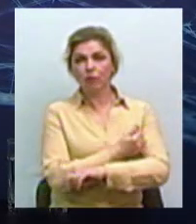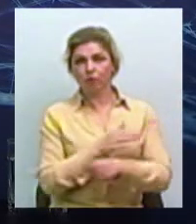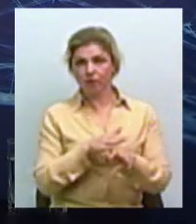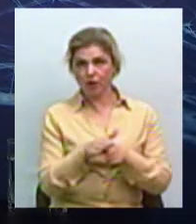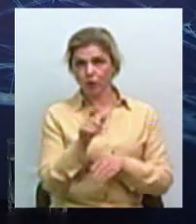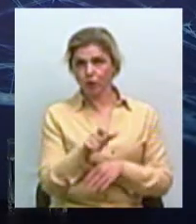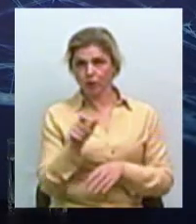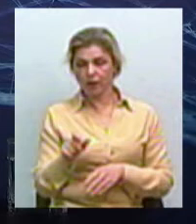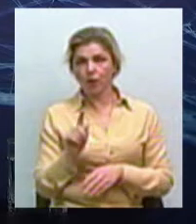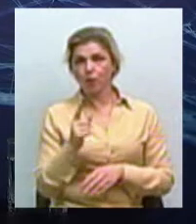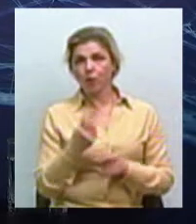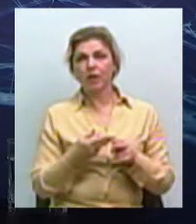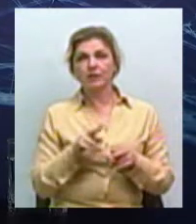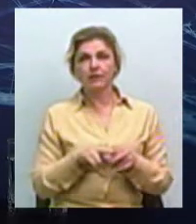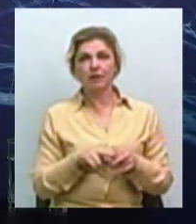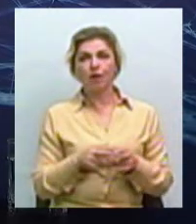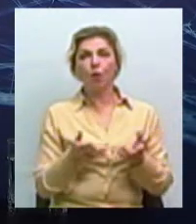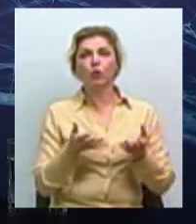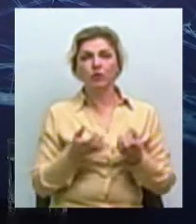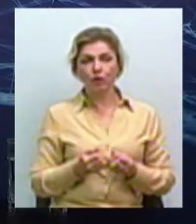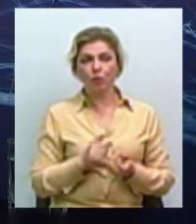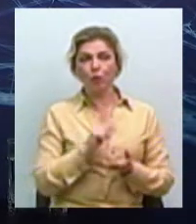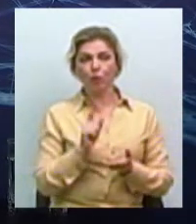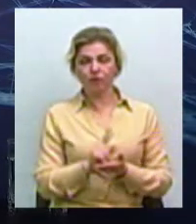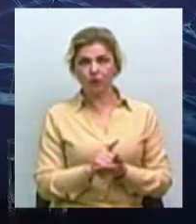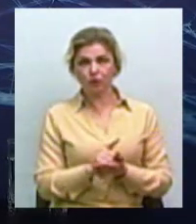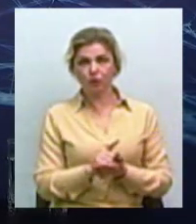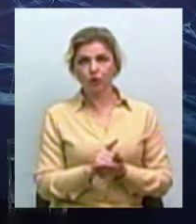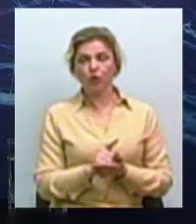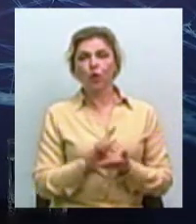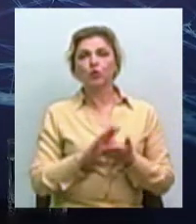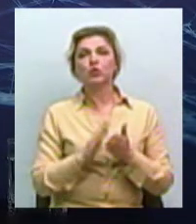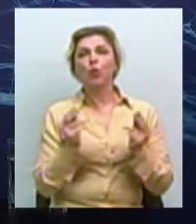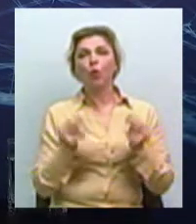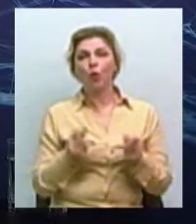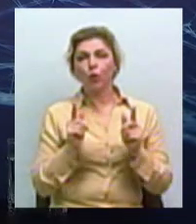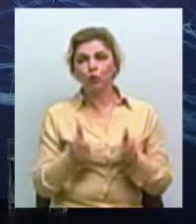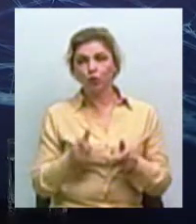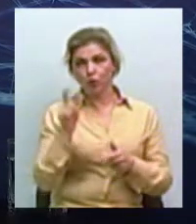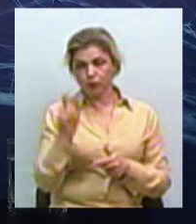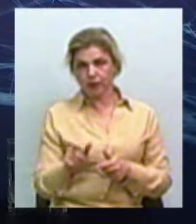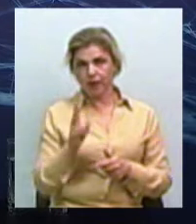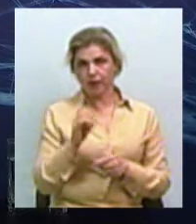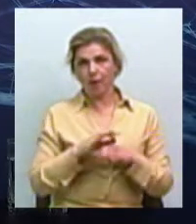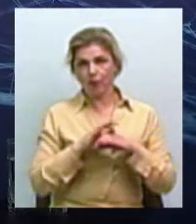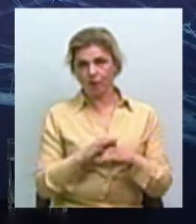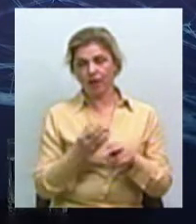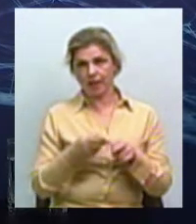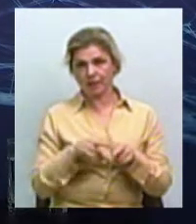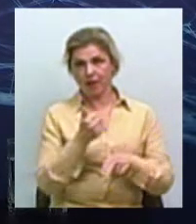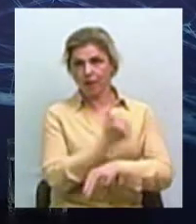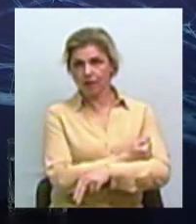це ми отримуємо обов'язково згоду людини на проведення цієї